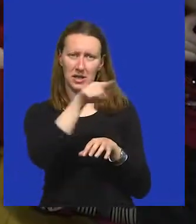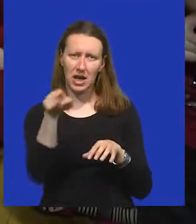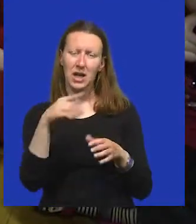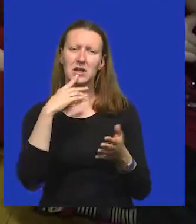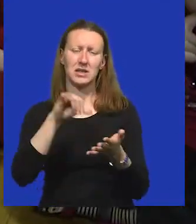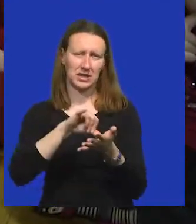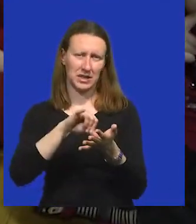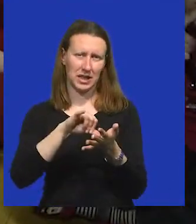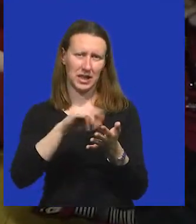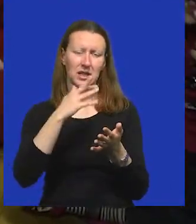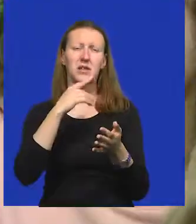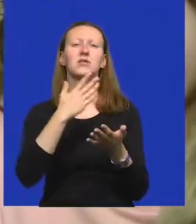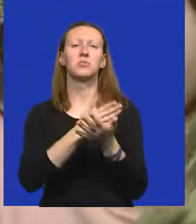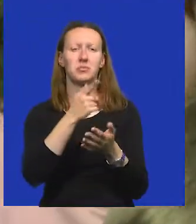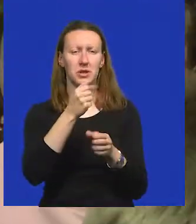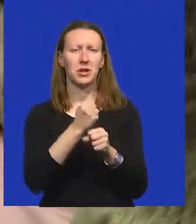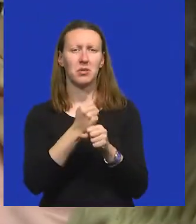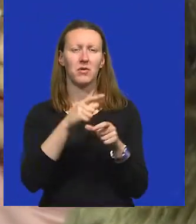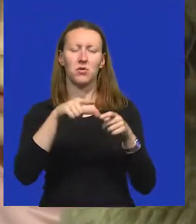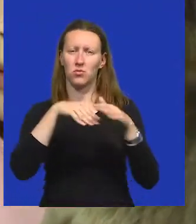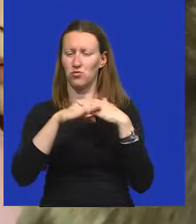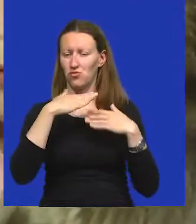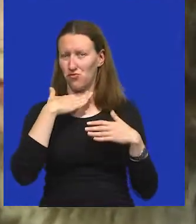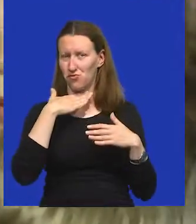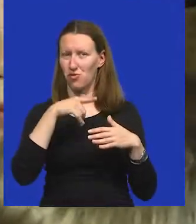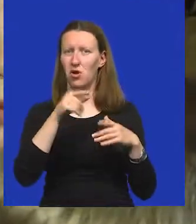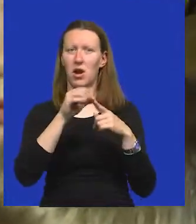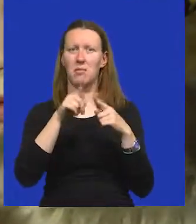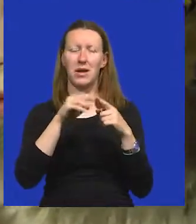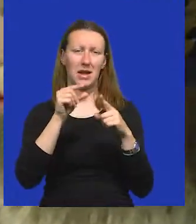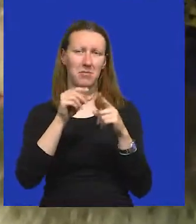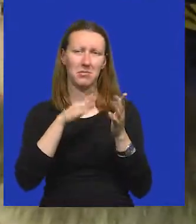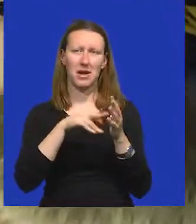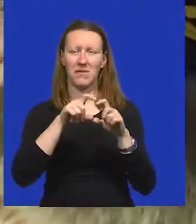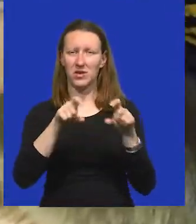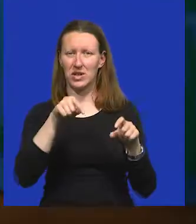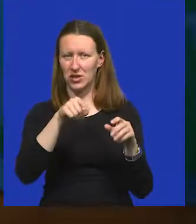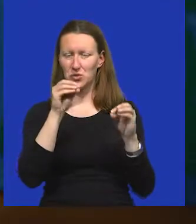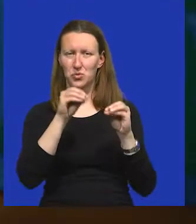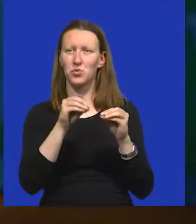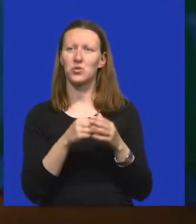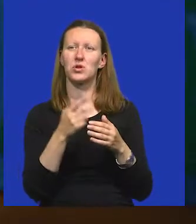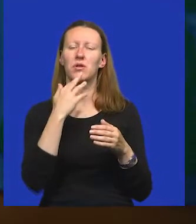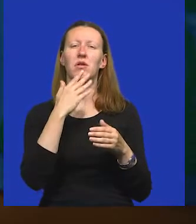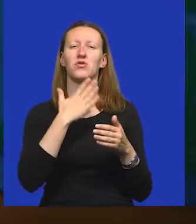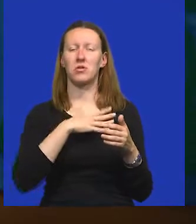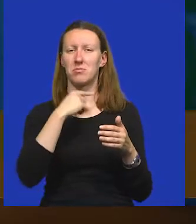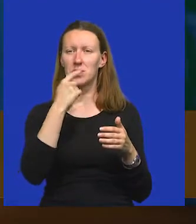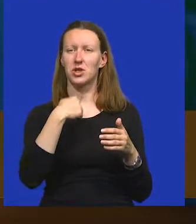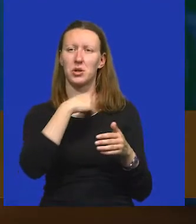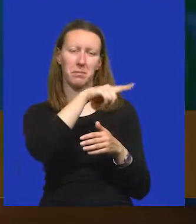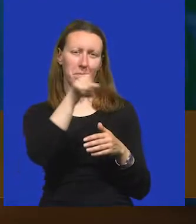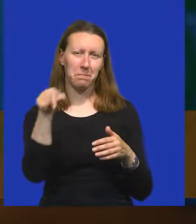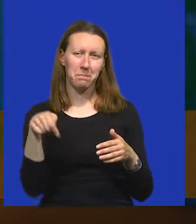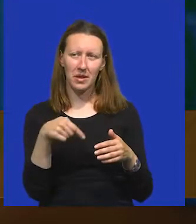col nome Centro di Riciclaggio sono stati svolti nella scuola dell'infanzia Peter Pan Dignano. Volevo dire che, come premessa,